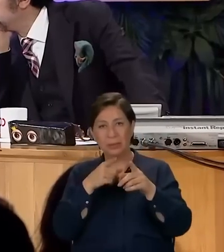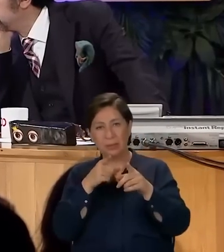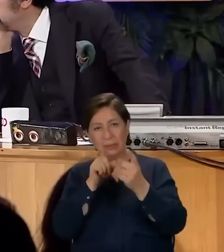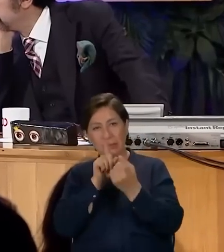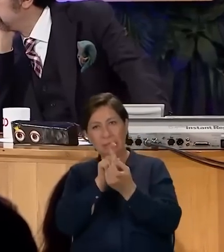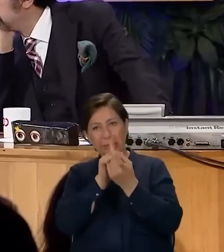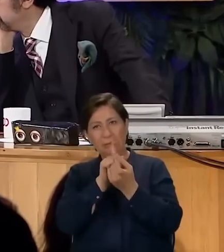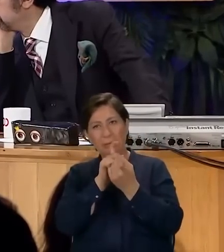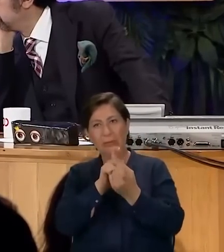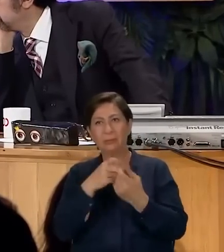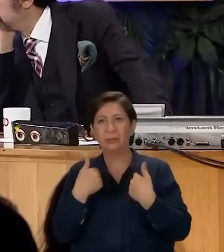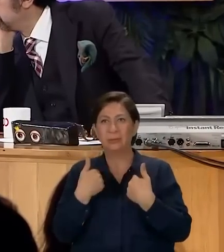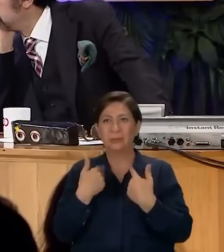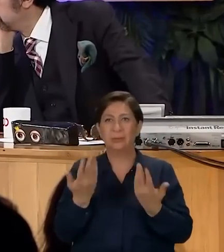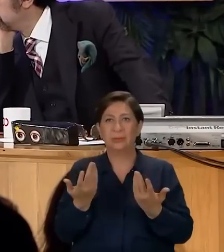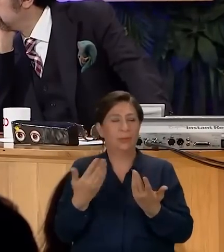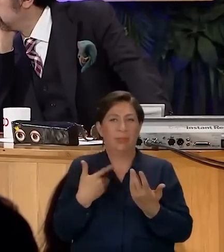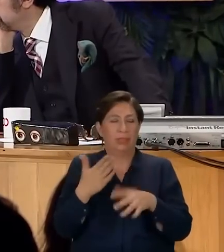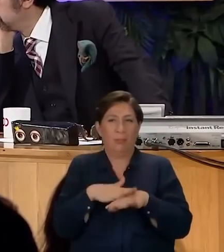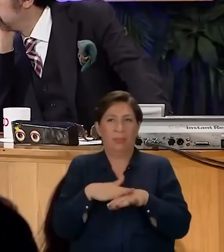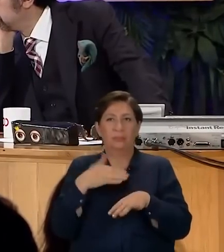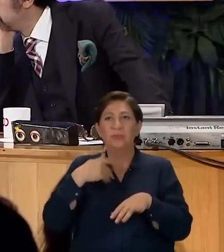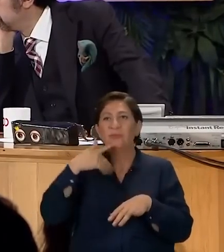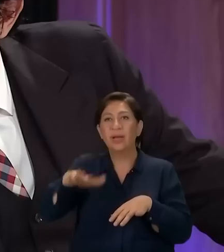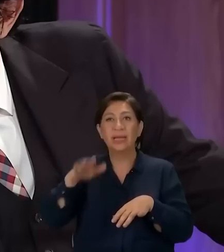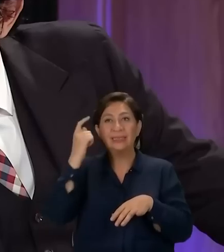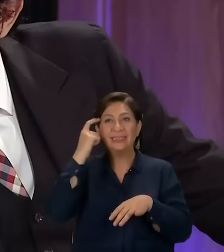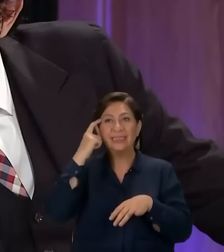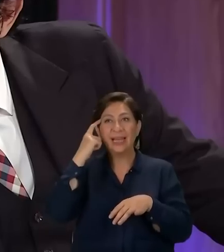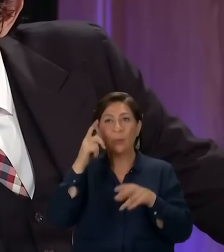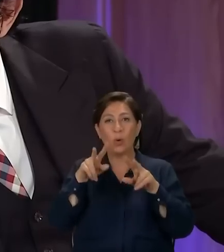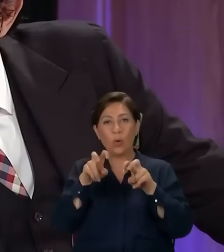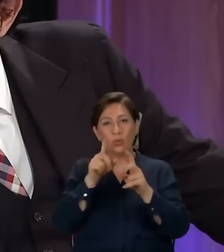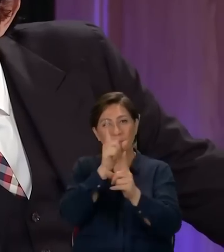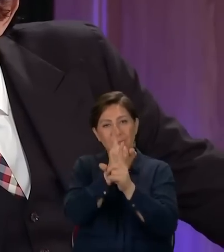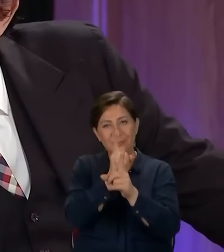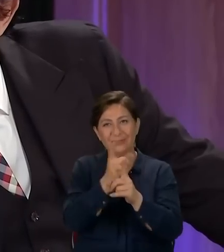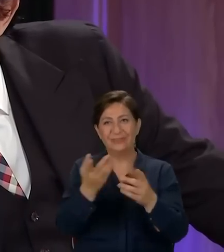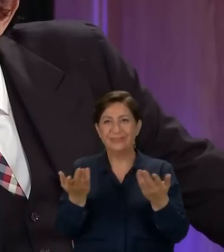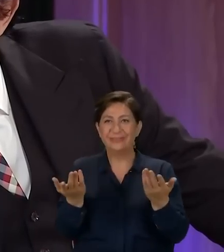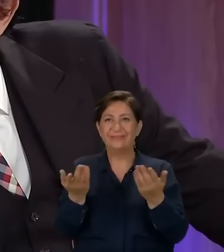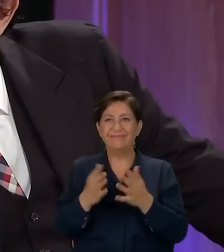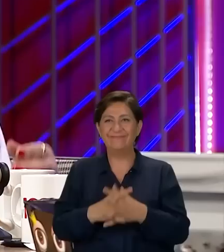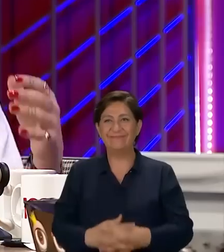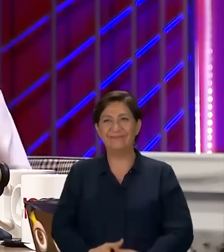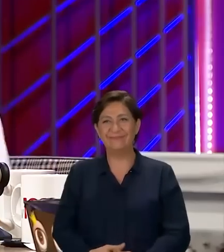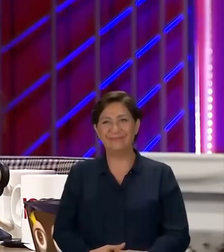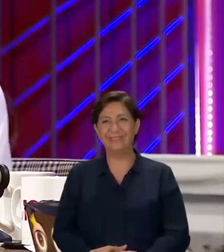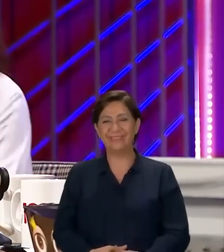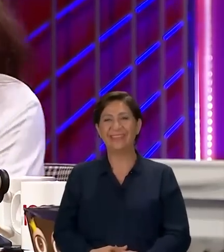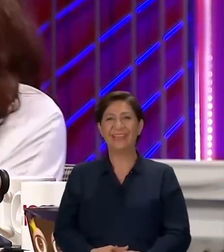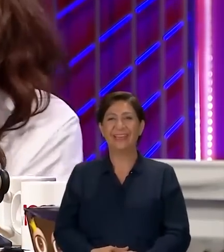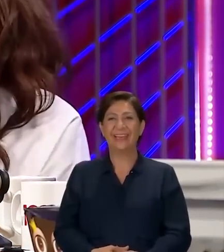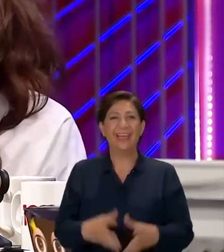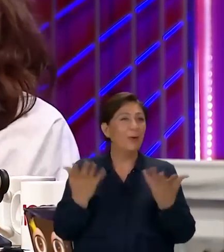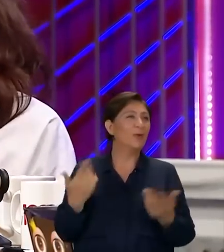Dıkıl dıkıl dıkıl dıkıl diye onlarla konuşuyormuşum. Ben ne yapayım? Zekam demek ki koltuk üstünü yani. Hani of